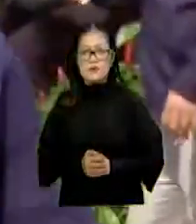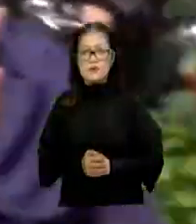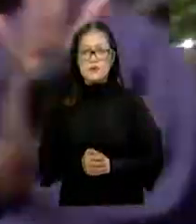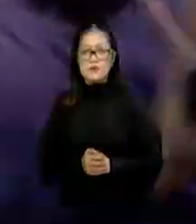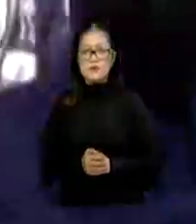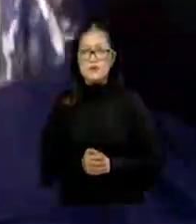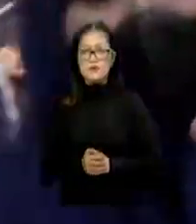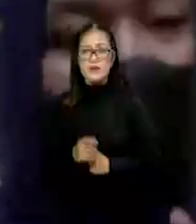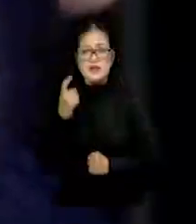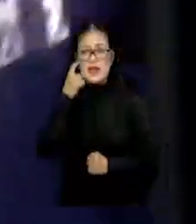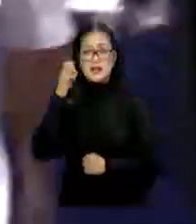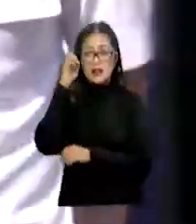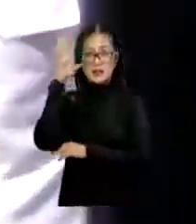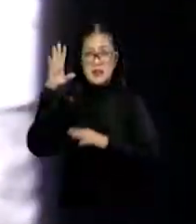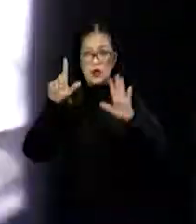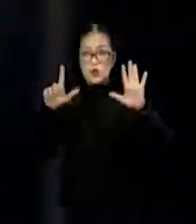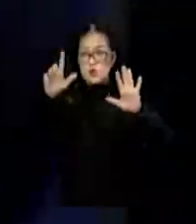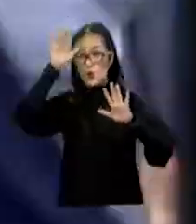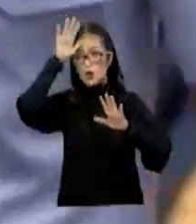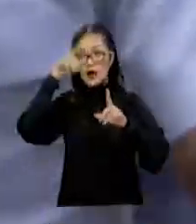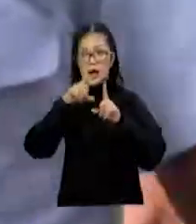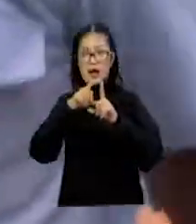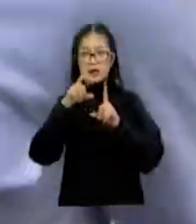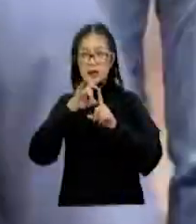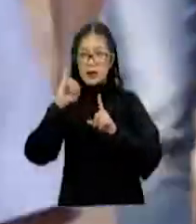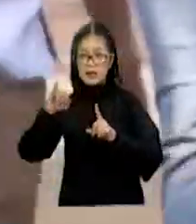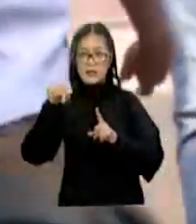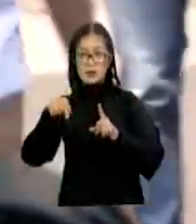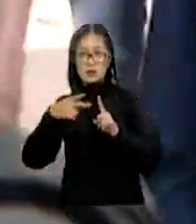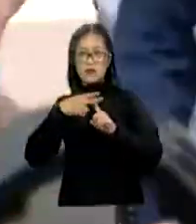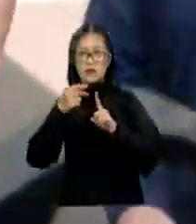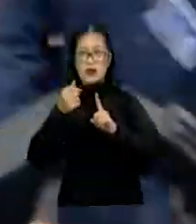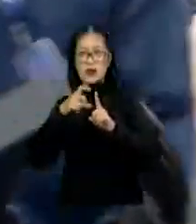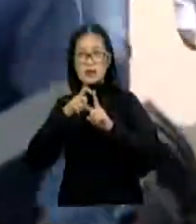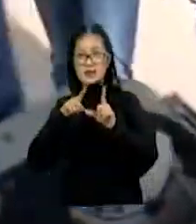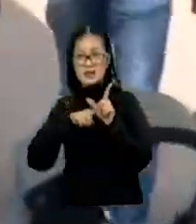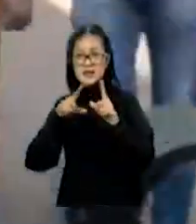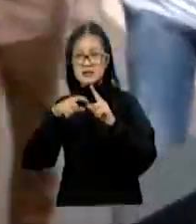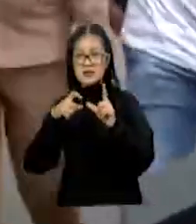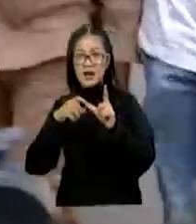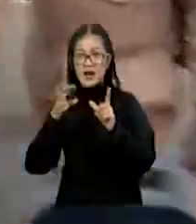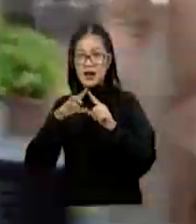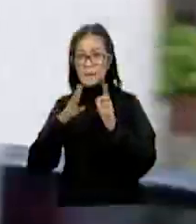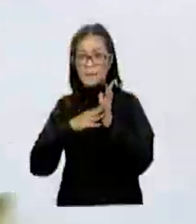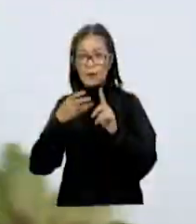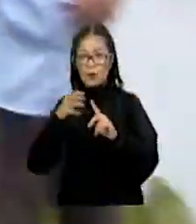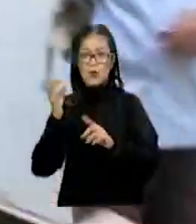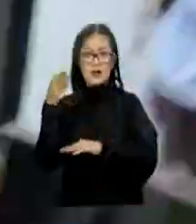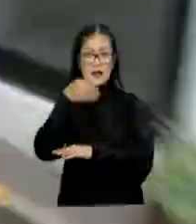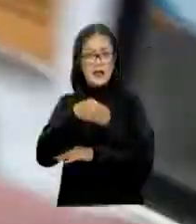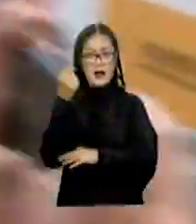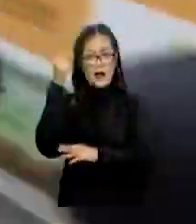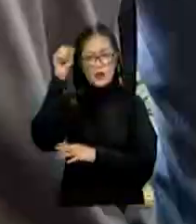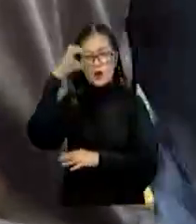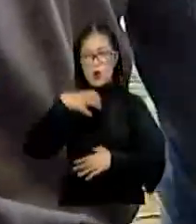Selasa pagi 7 ajudan atau ADC Kadiv Propam nonaktif Irjen Verdi Sambo mendatangi kantor Komnas HAM di Jakarta. Dari